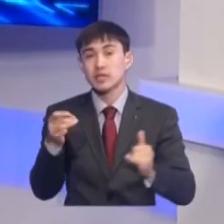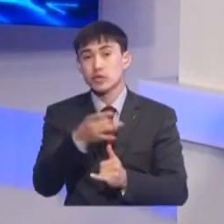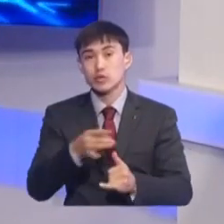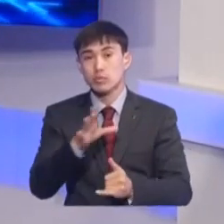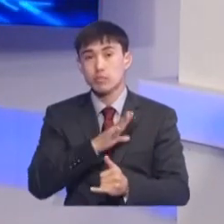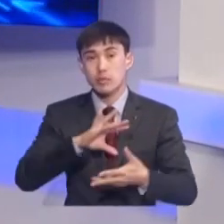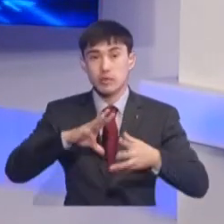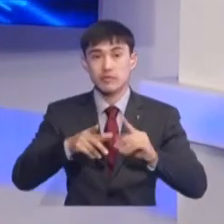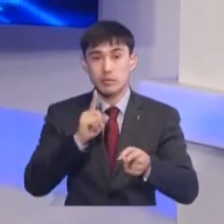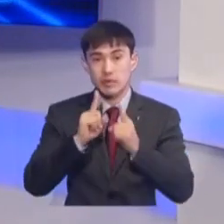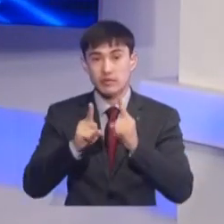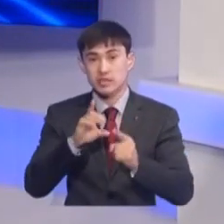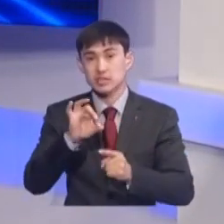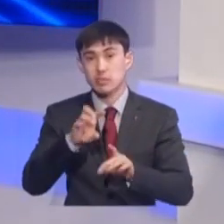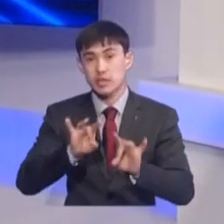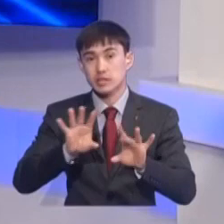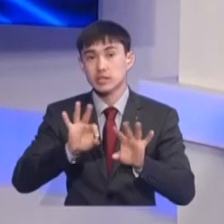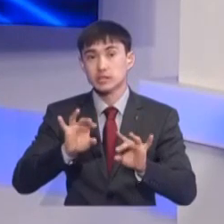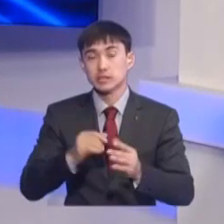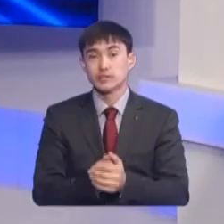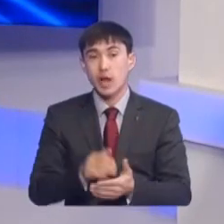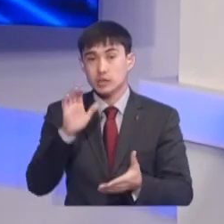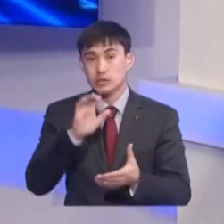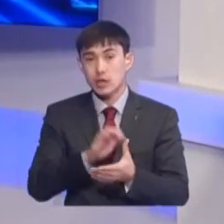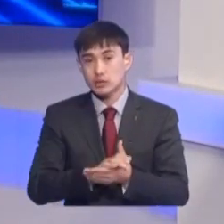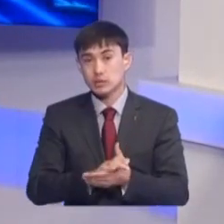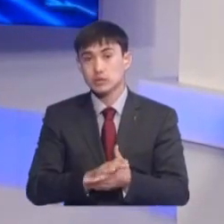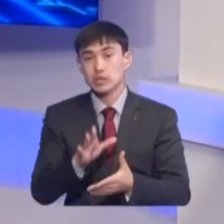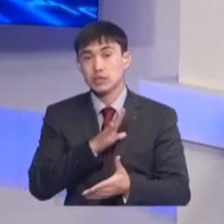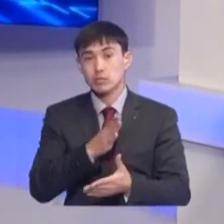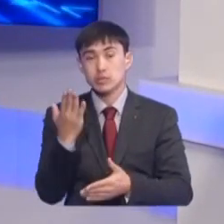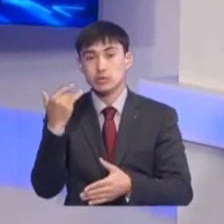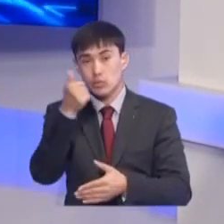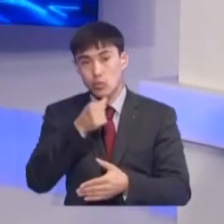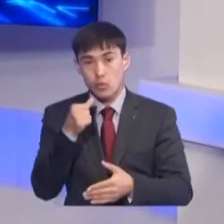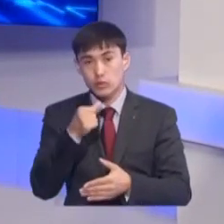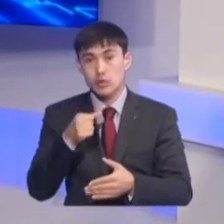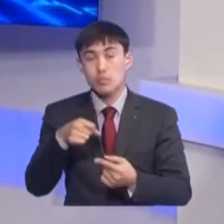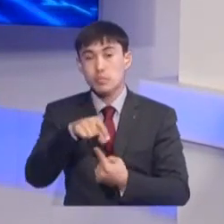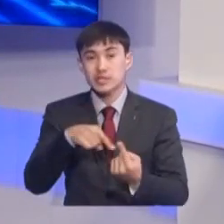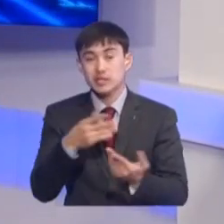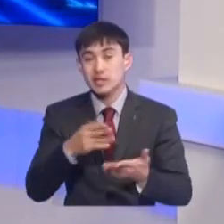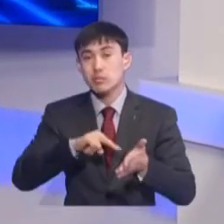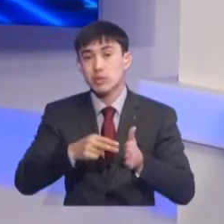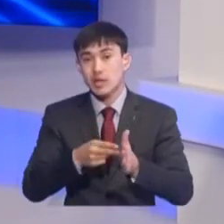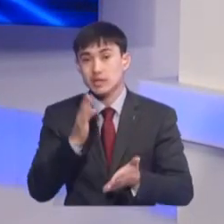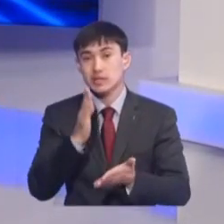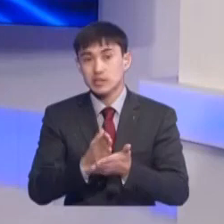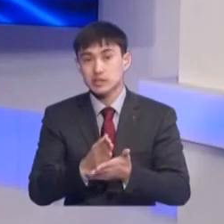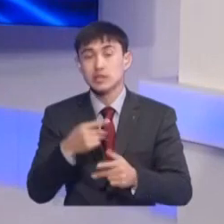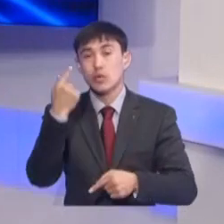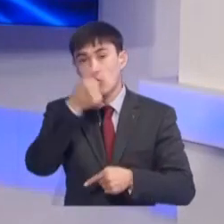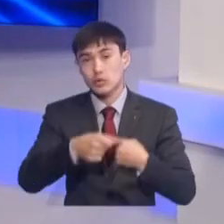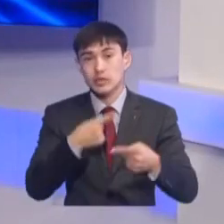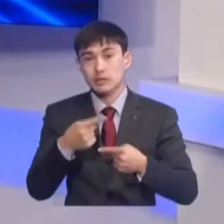области были подведены на брифинге с представителями СМИ чем ещё ознаменовался прошедший год для сферы бизнеса и какие планы намечены на